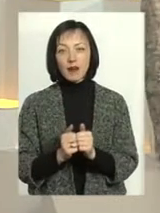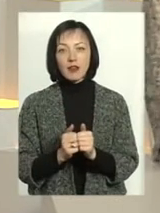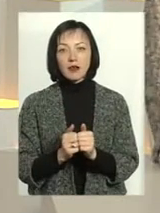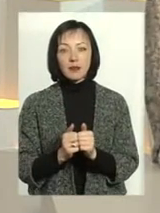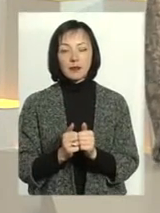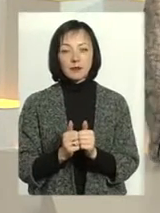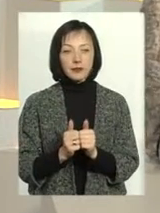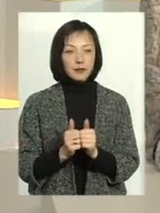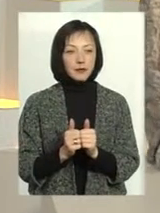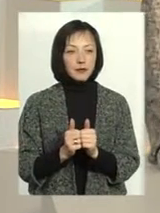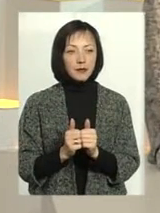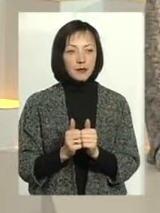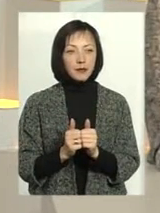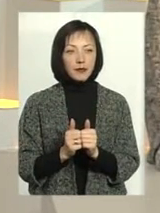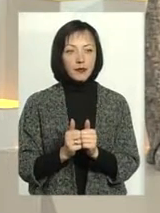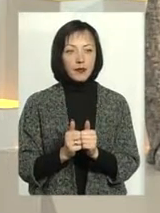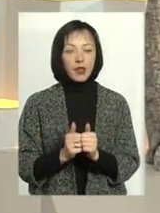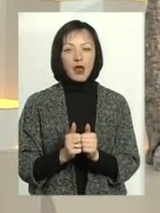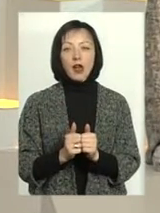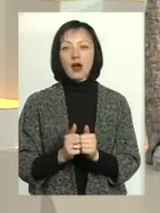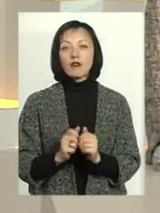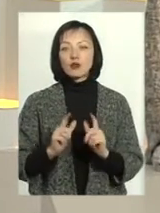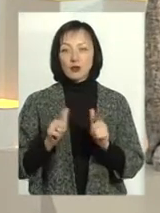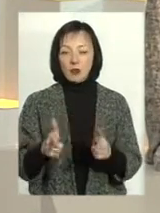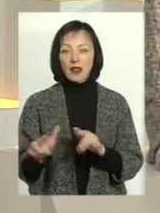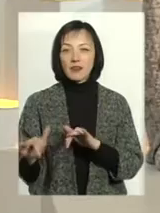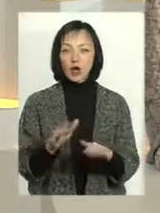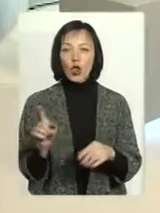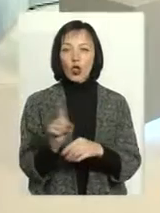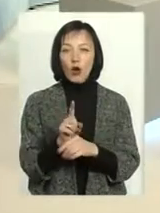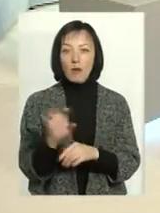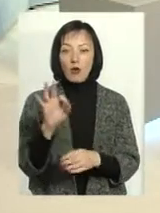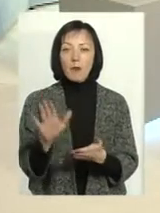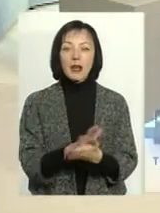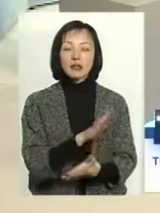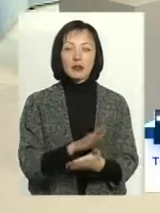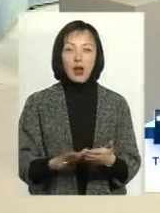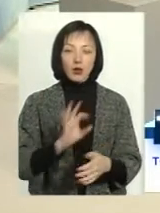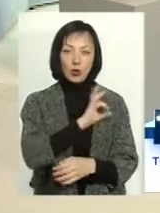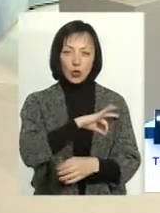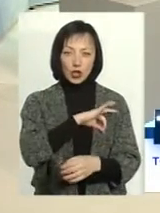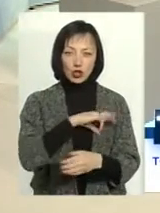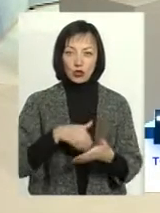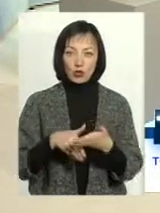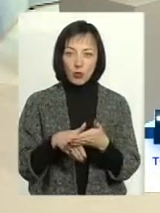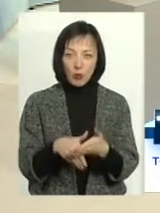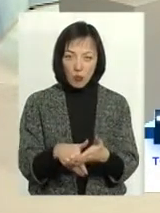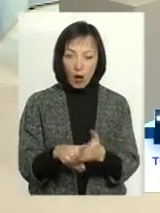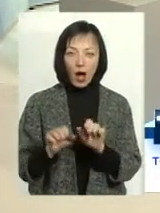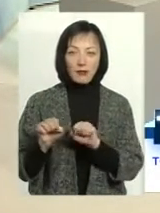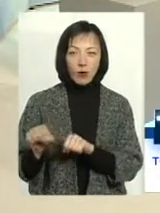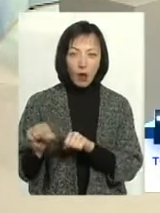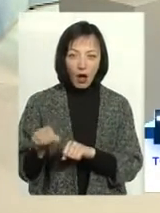набула чинності норма щодо безоплатної правової допомоги